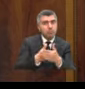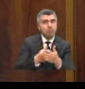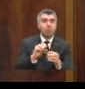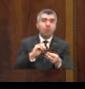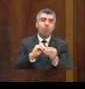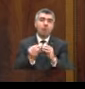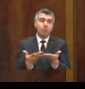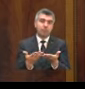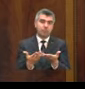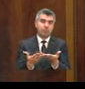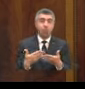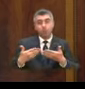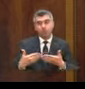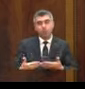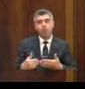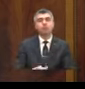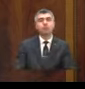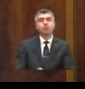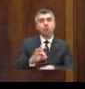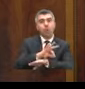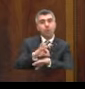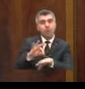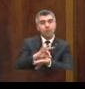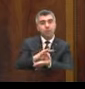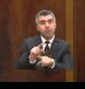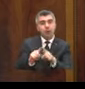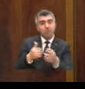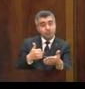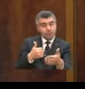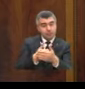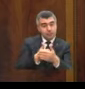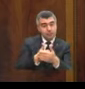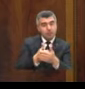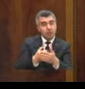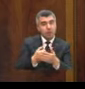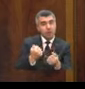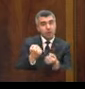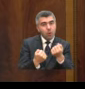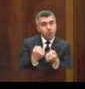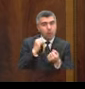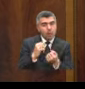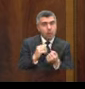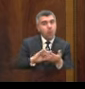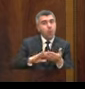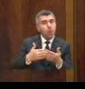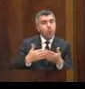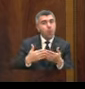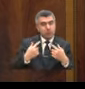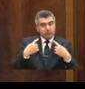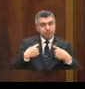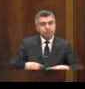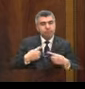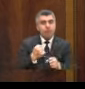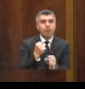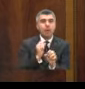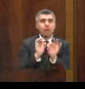مشكل. واش تعرفوا اليوم على انه موظف اللي توقع له حادثه سير ويوقع له عجز كلي مع عجز الثمانه